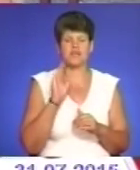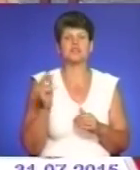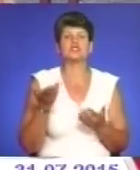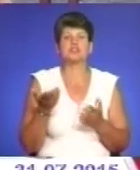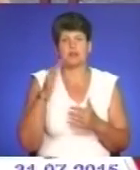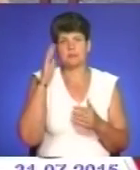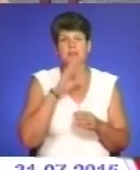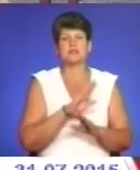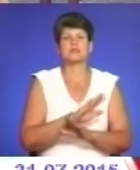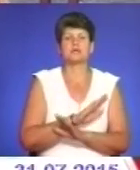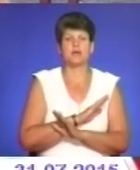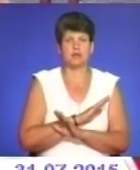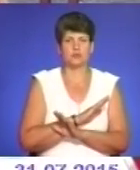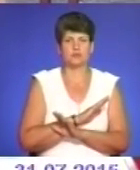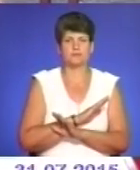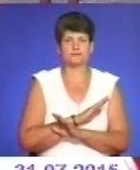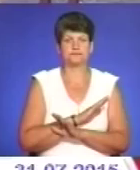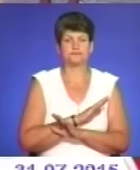батьки загинули,